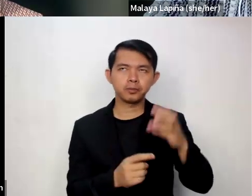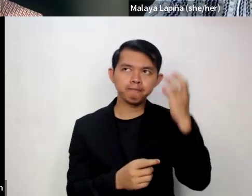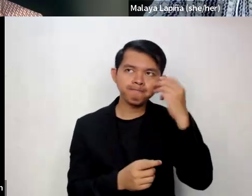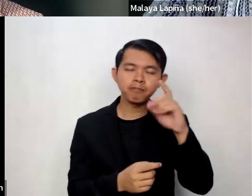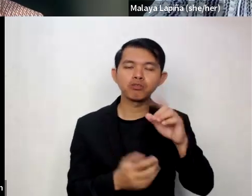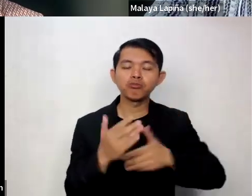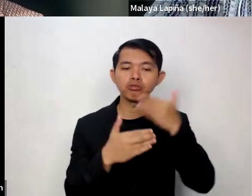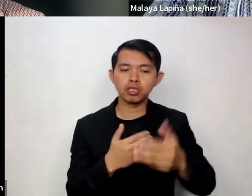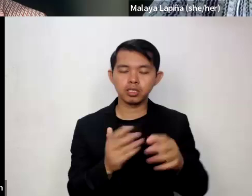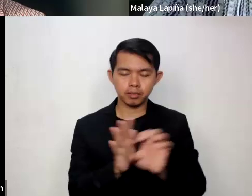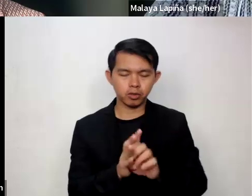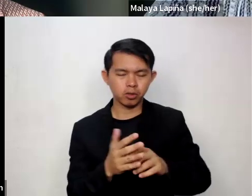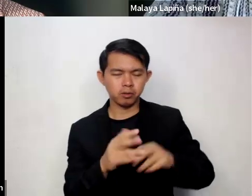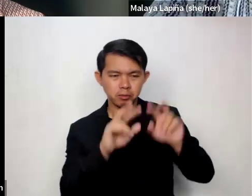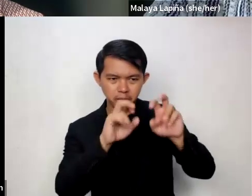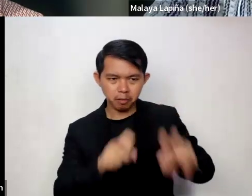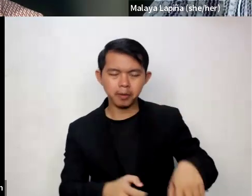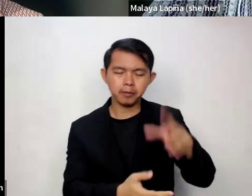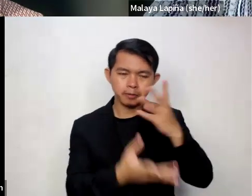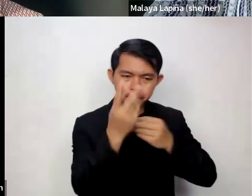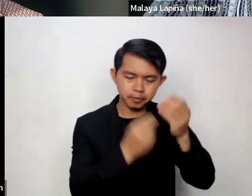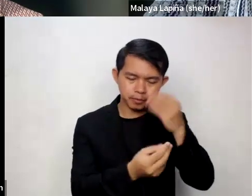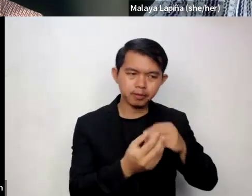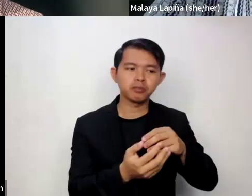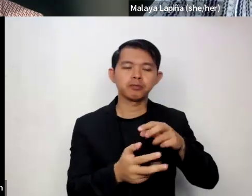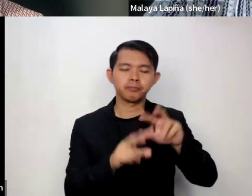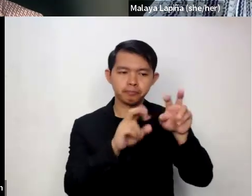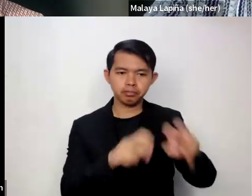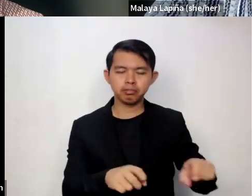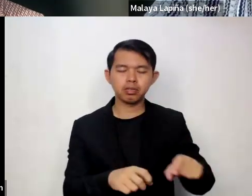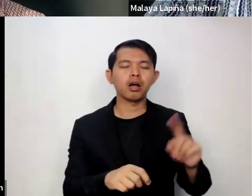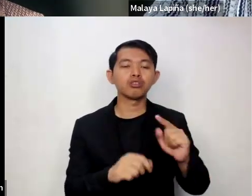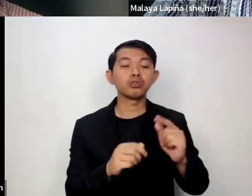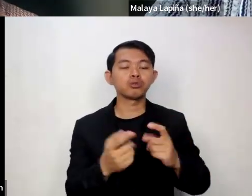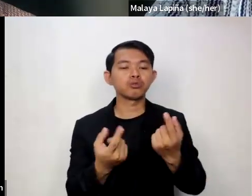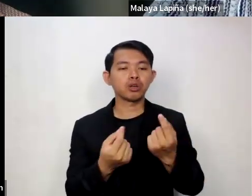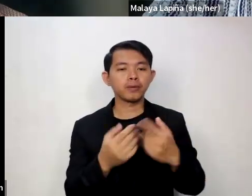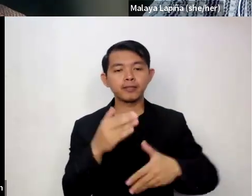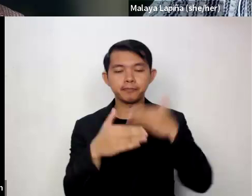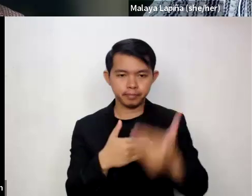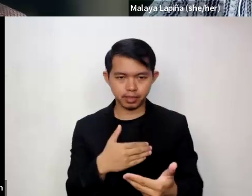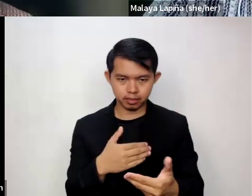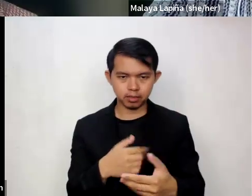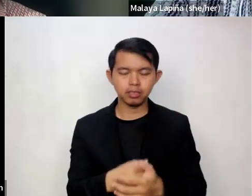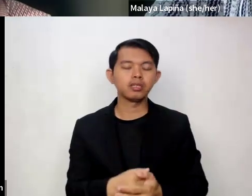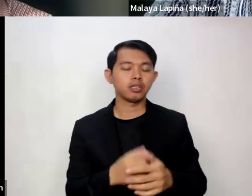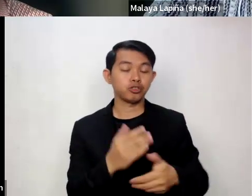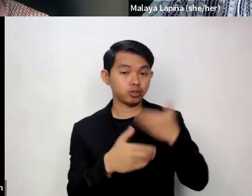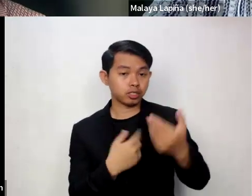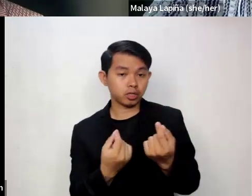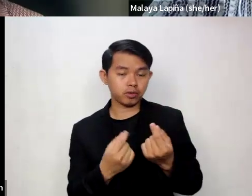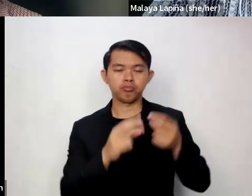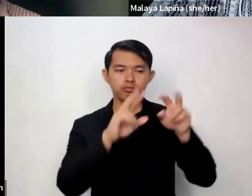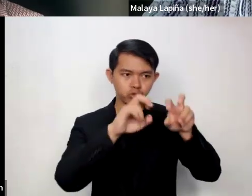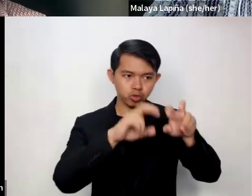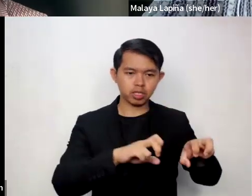ganito, nakapag-aral ka ng ganyang topic, ng ganyang phenomenon, ano yung next step? Ang next step dyan, yung research dissemination. Paano natin